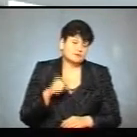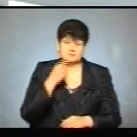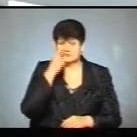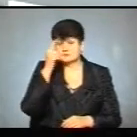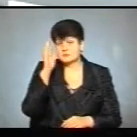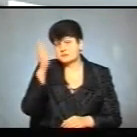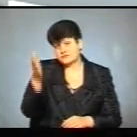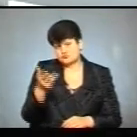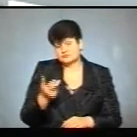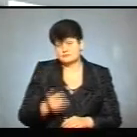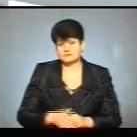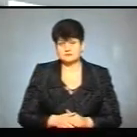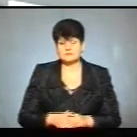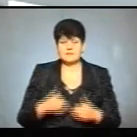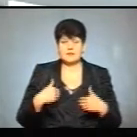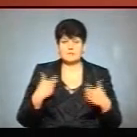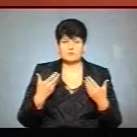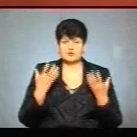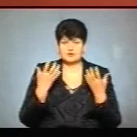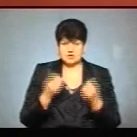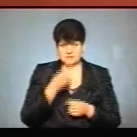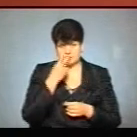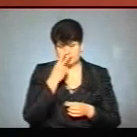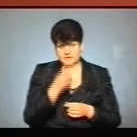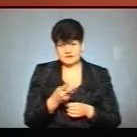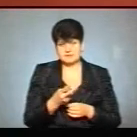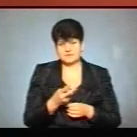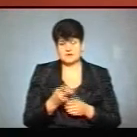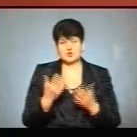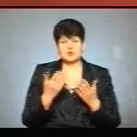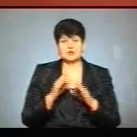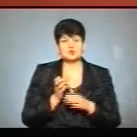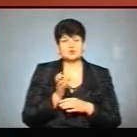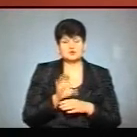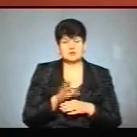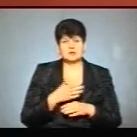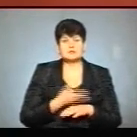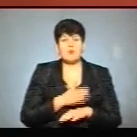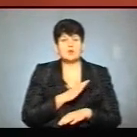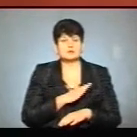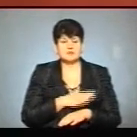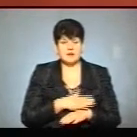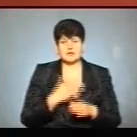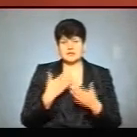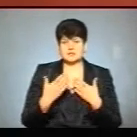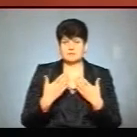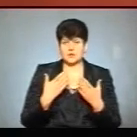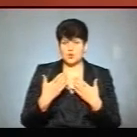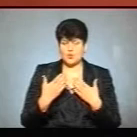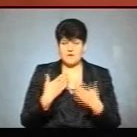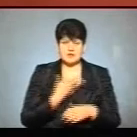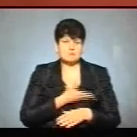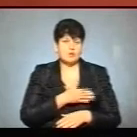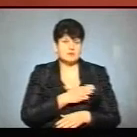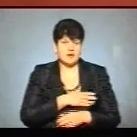так. Я пропоную ще передивитися, переглянути сюжет наших колег із Полтави, які спілкувалися із